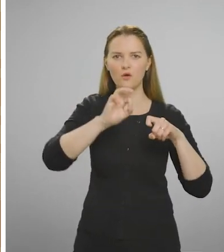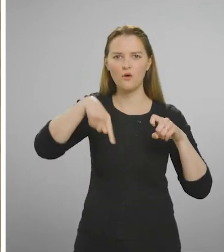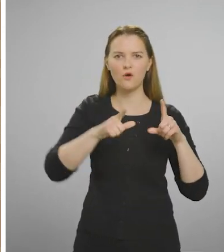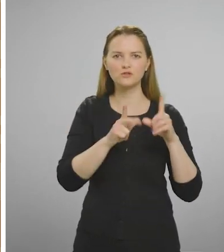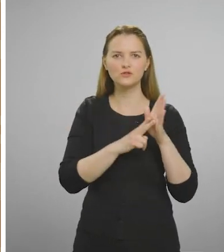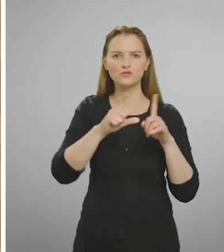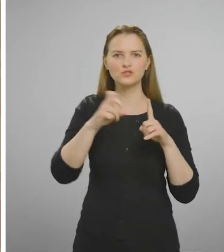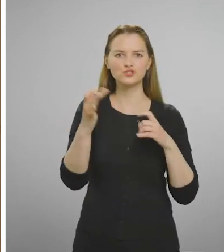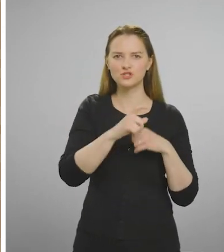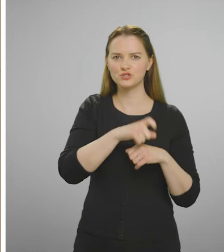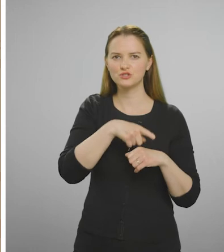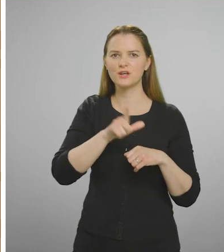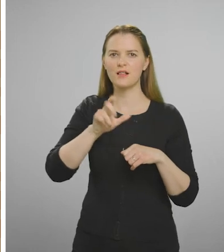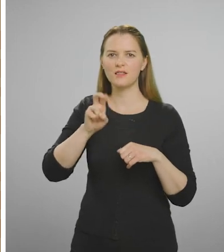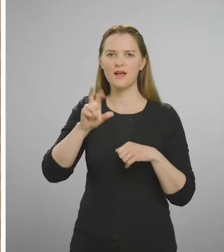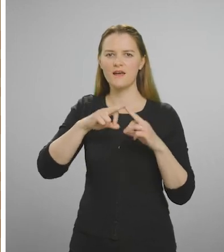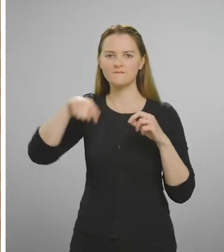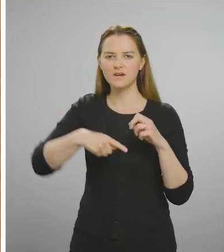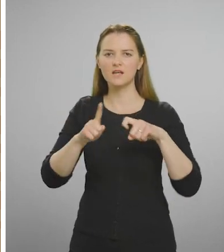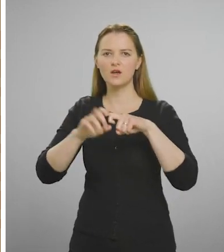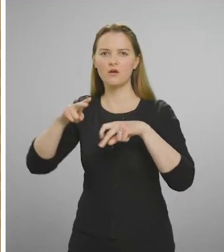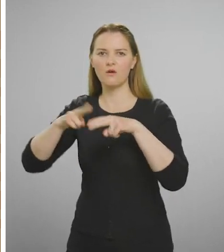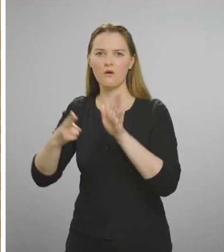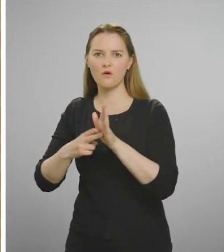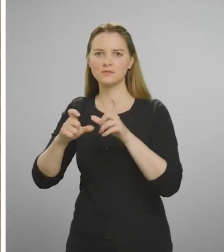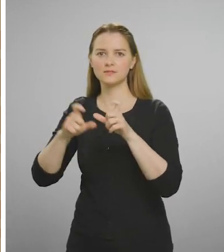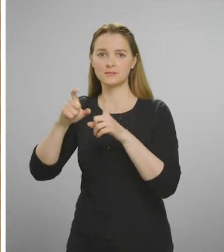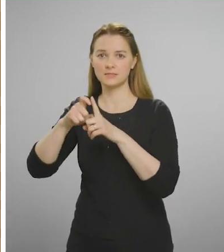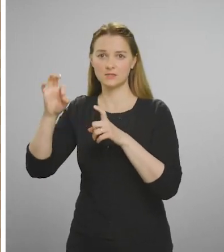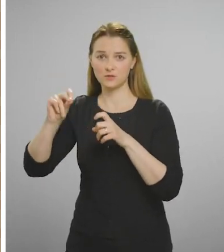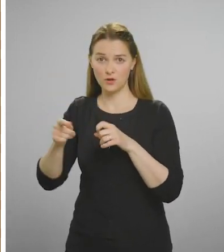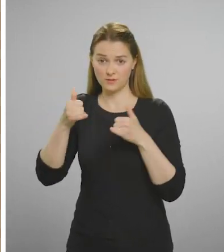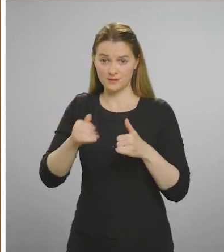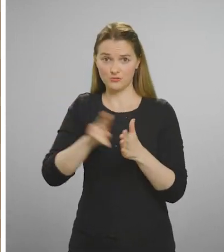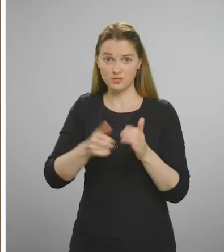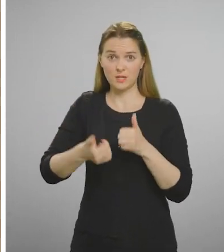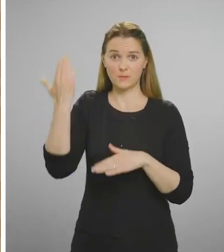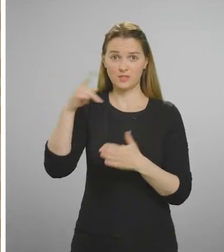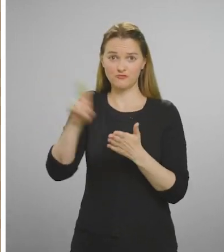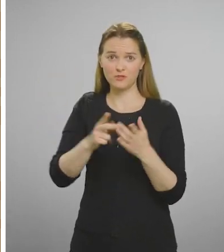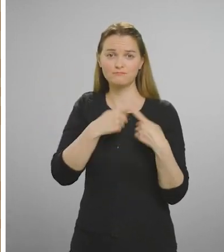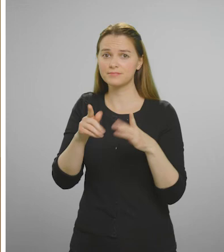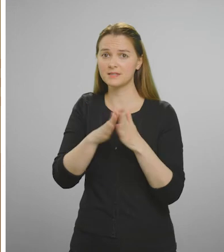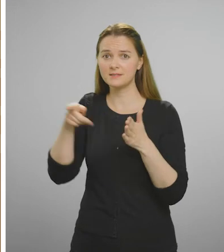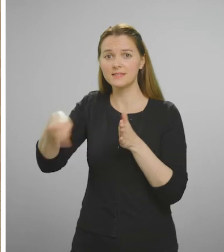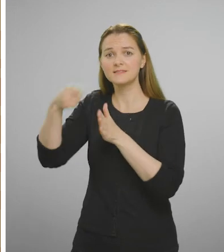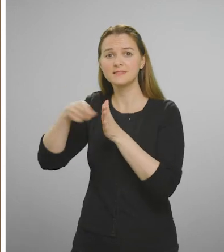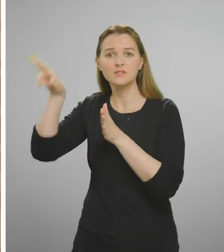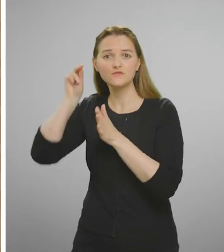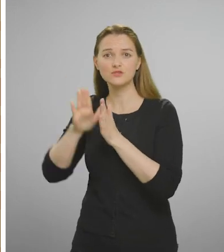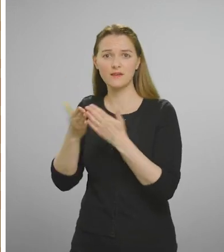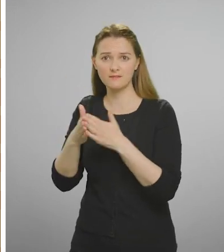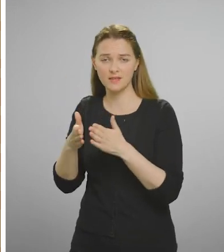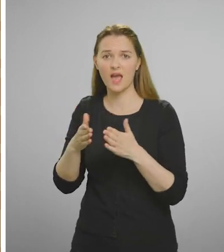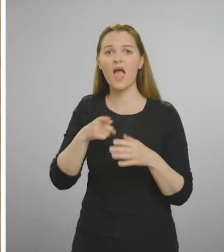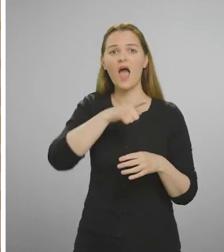Ivana Kojundžića, Otokara Levaja, Marije Kon i Dubravka Sidora čitaju ili su čitali različite naslove za